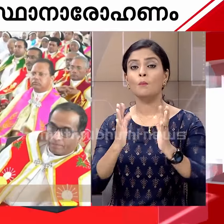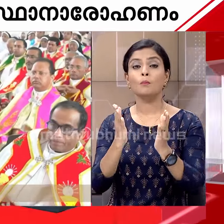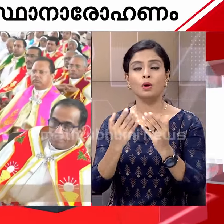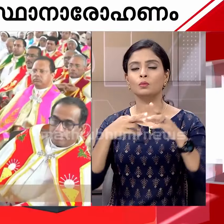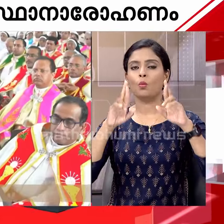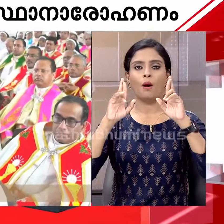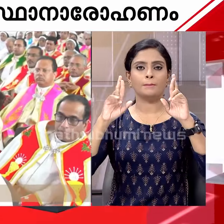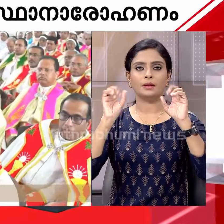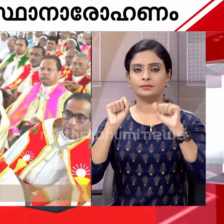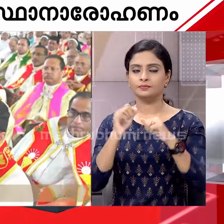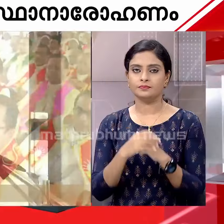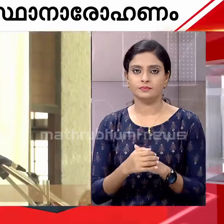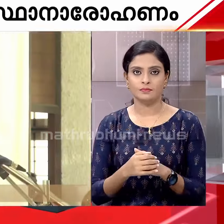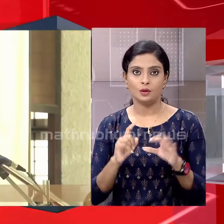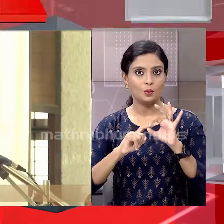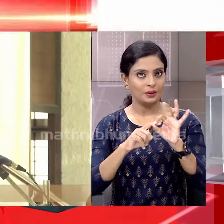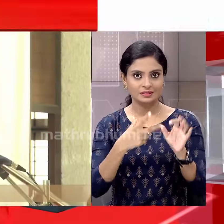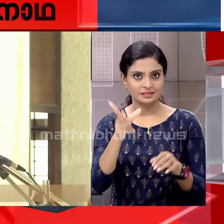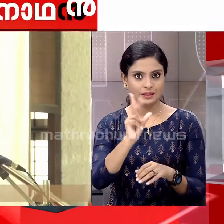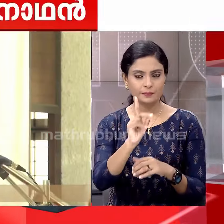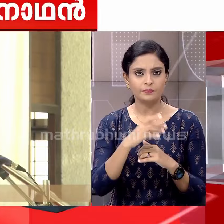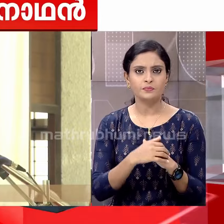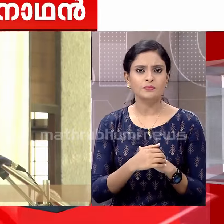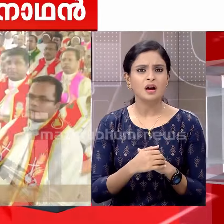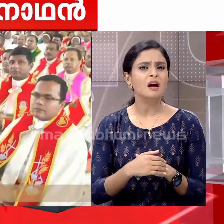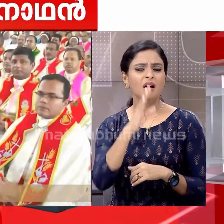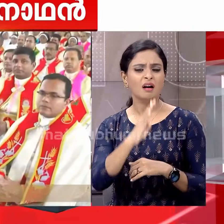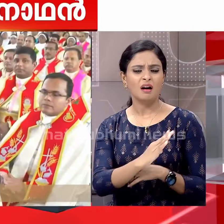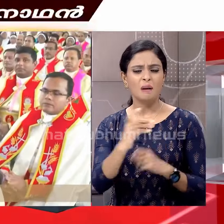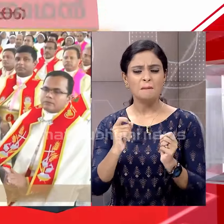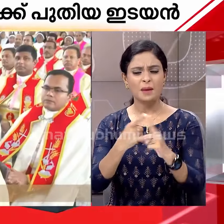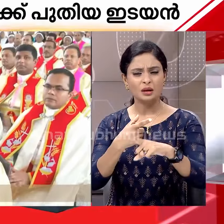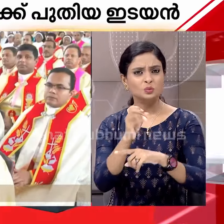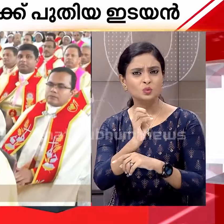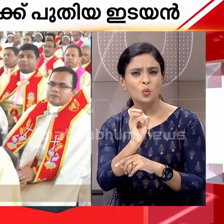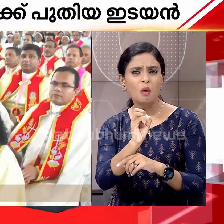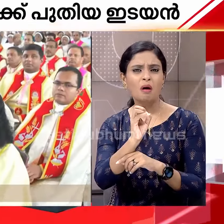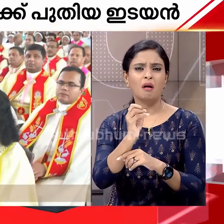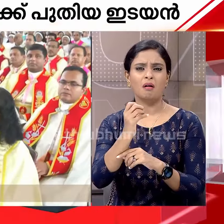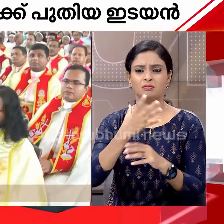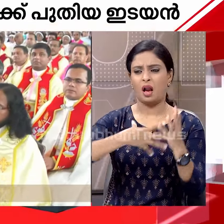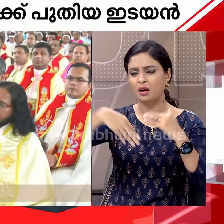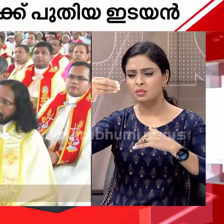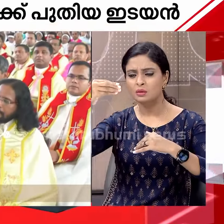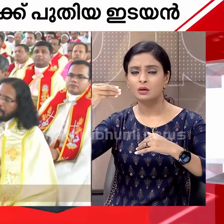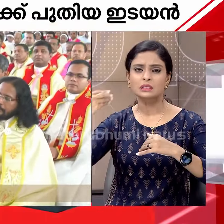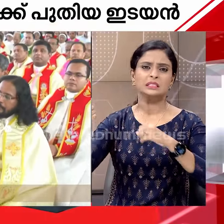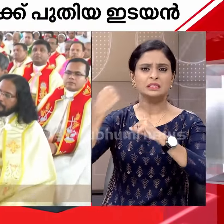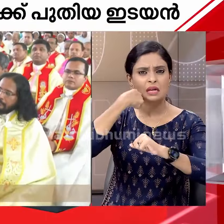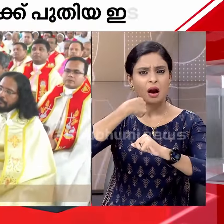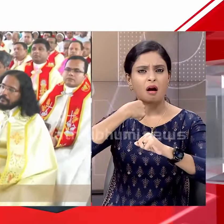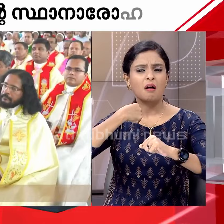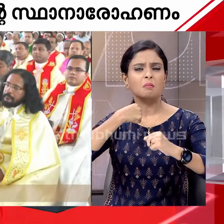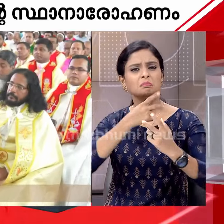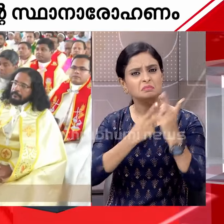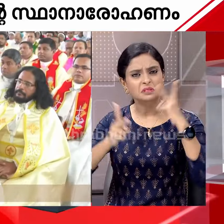ഫാദർ, സഭയ്ക്ക് ഭൂഷണമല്ലാത്ത രീതിയിൽ തെരുവിൽ പോലും ഈ വിഷയങ്ങൾ പോകുന്നതും കയ്യാങ്കളിയിലേക്കൊക്കെ എത്തിയതൊക്കെ നമ്മൾ കണ്ടതാണ്. ഒരുപാട്